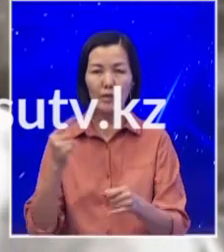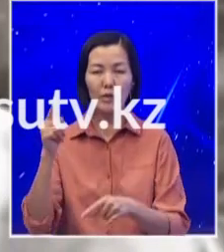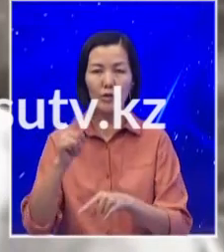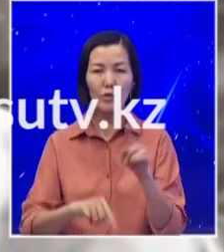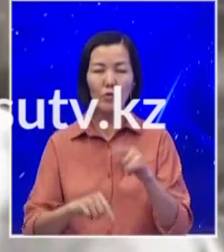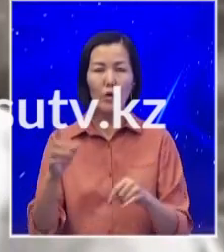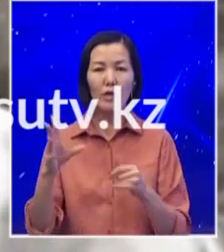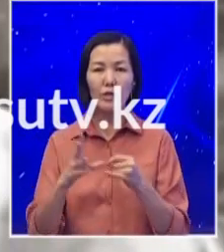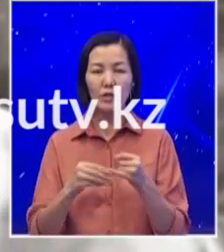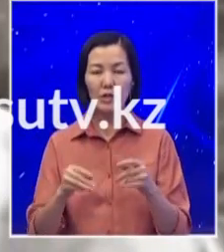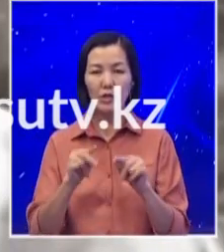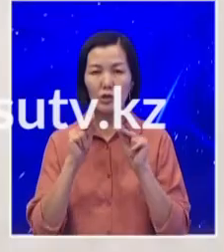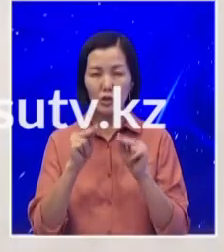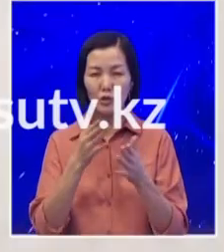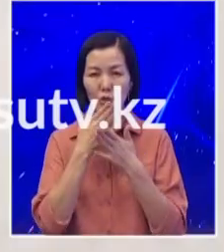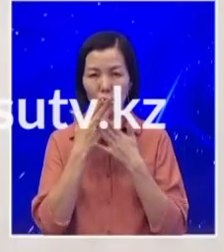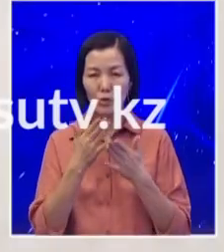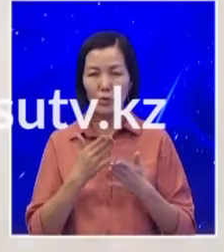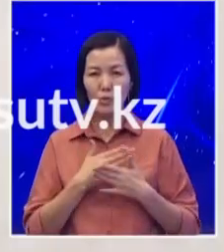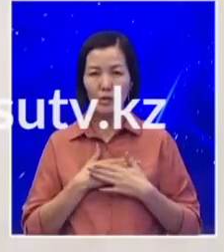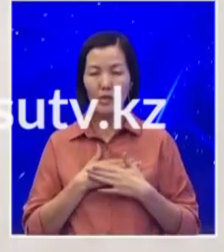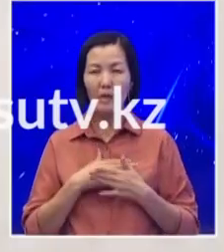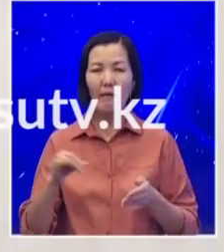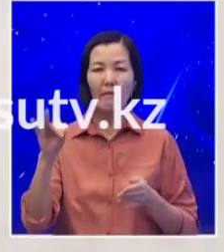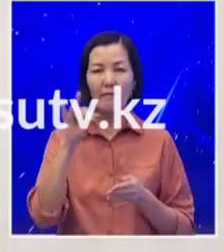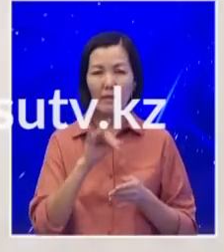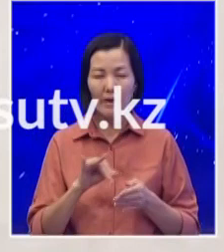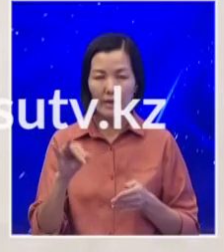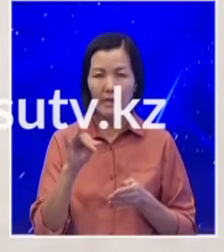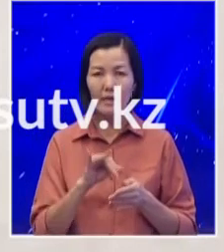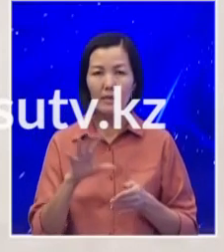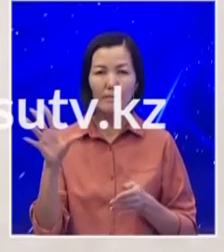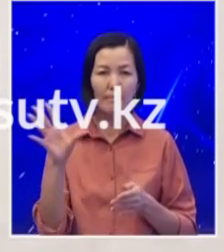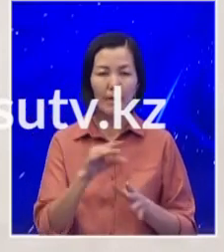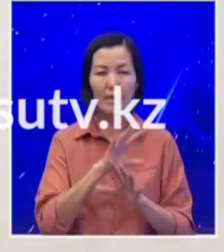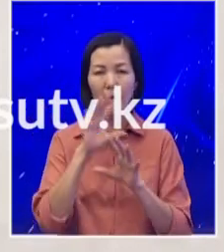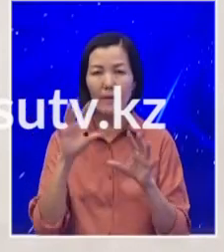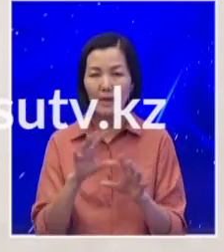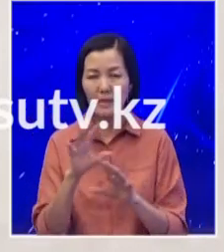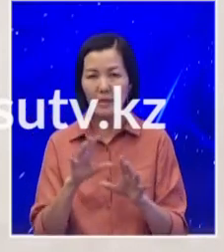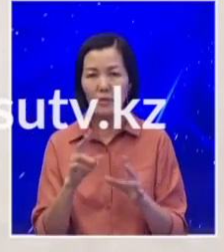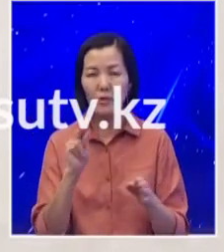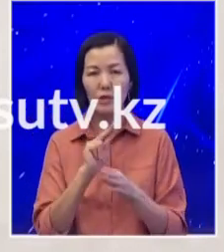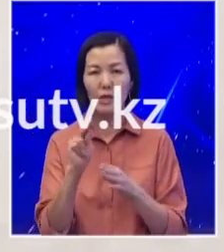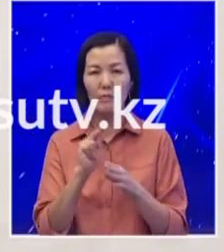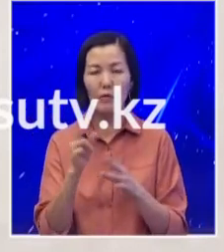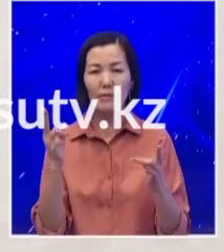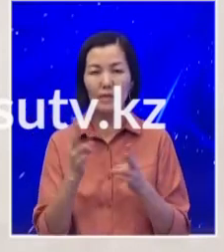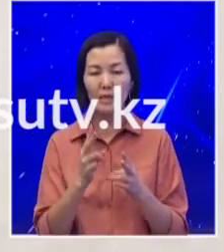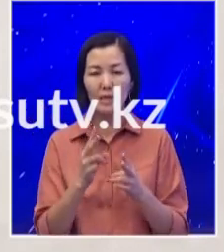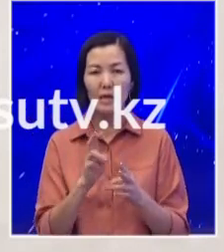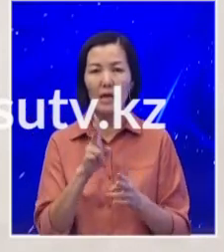шын сүйуіне, оның әр сүйенің көздің қарашағындай қадір тұтуға тәрбиелеу. Бұл